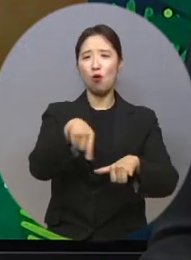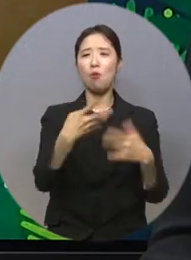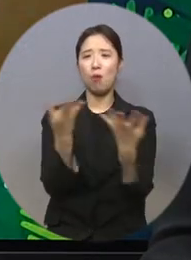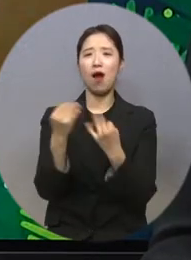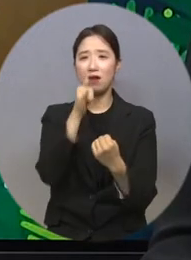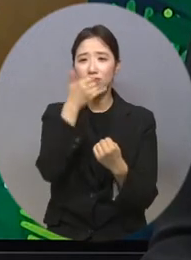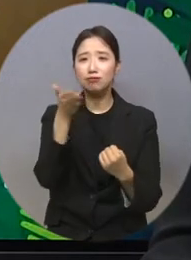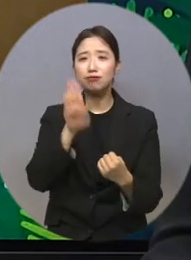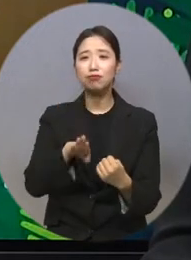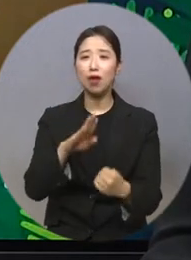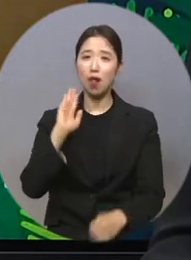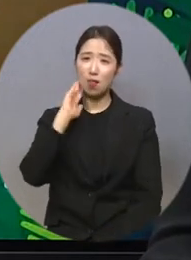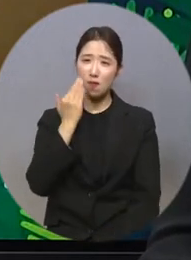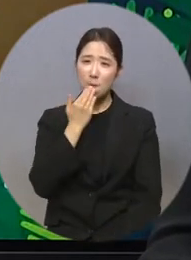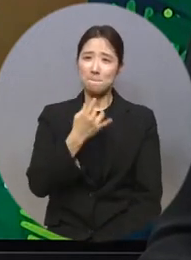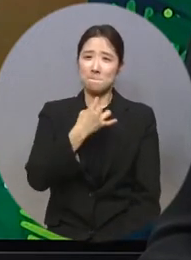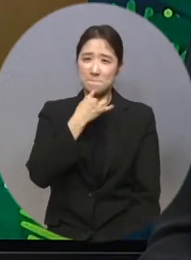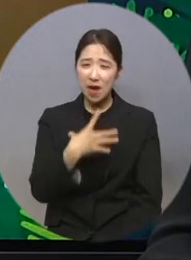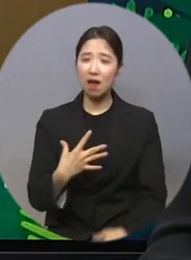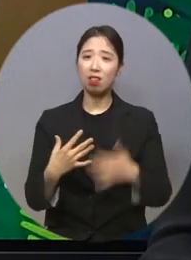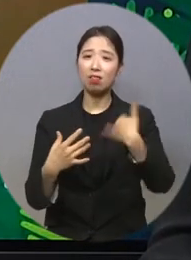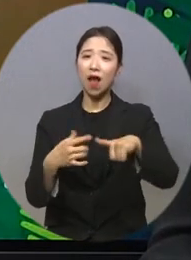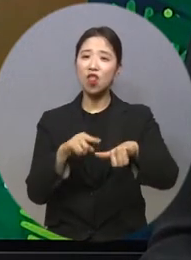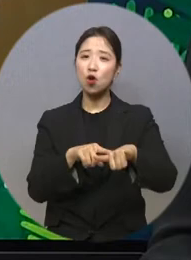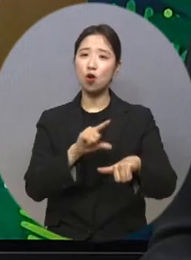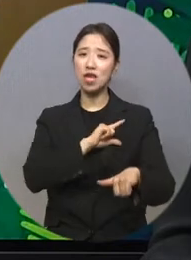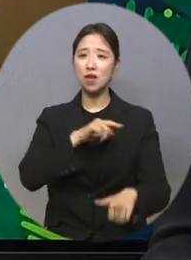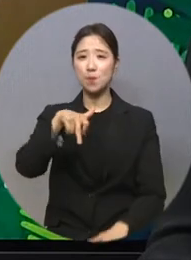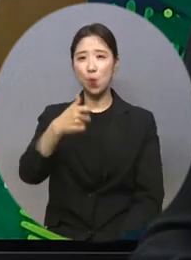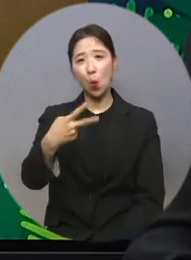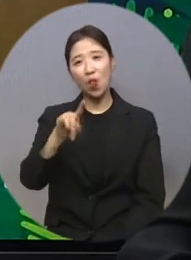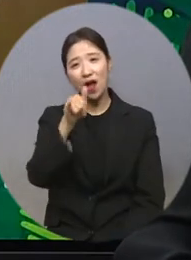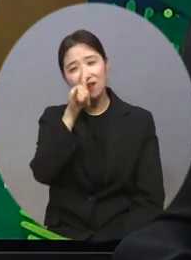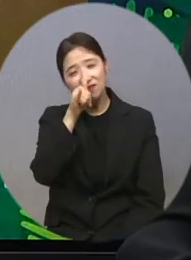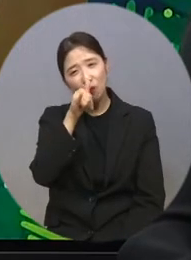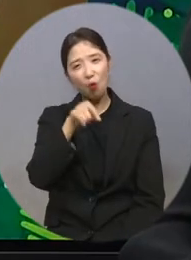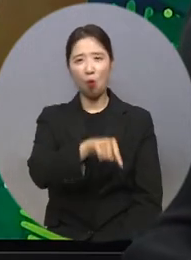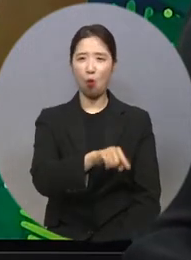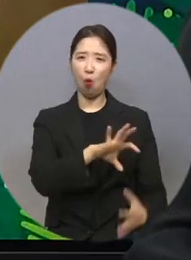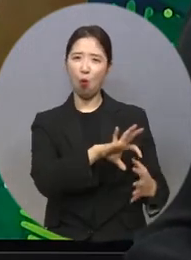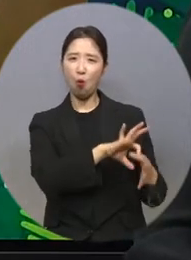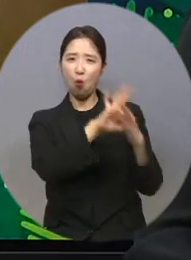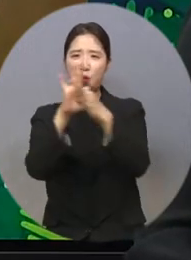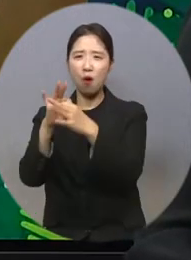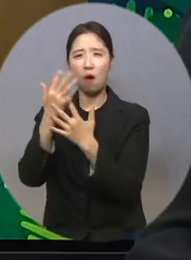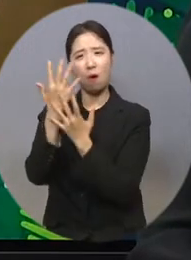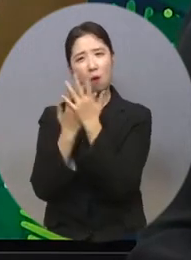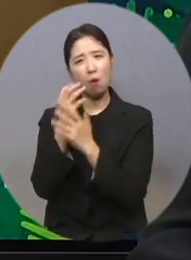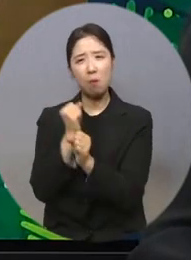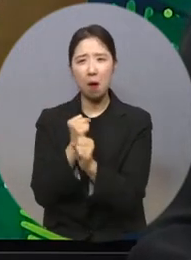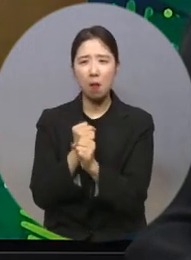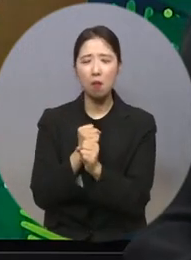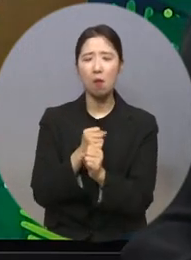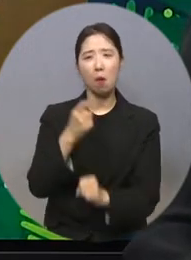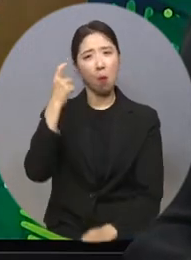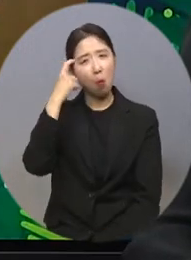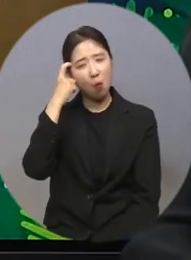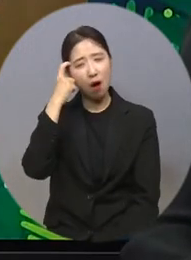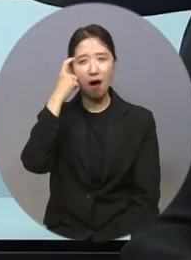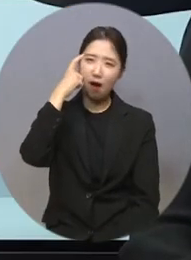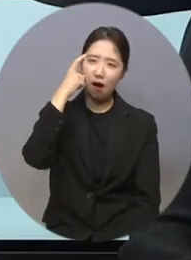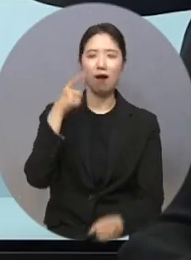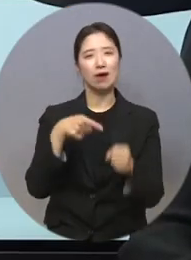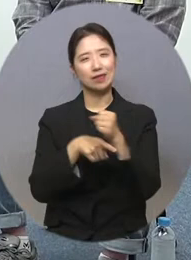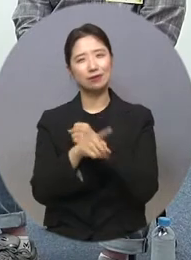있지? 또 영화가 만들어졌다 그래서 이렇게 다 이슈가 되지? 이렇게 생각을 하잖아요. 그래서 여러분들 모셨거든요.